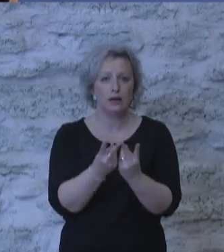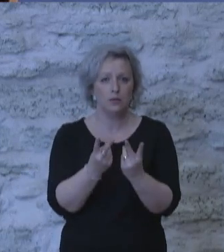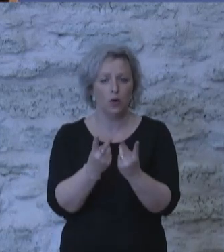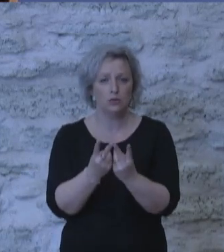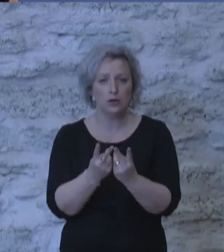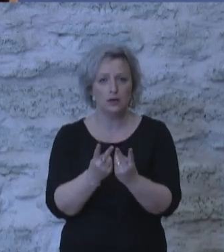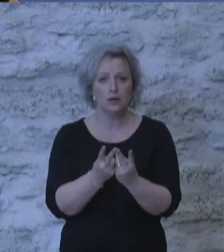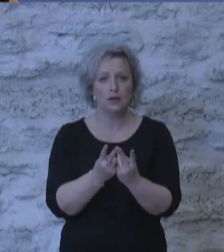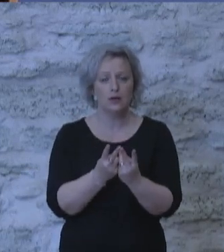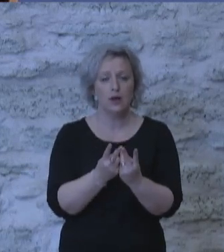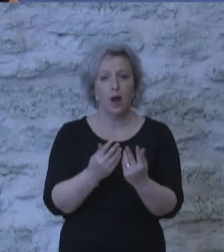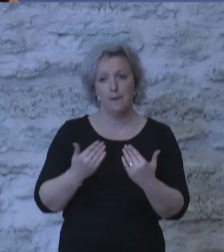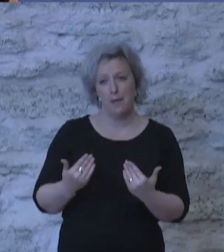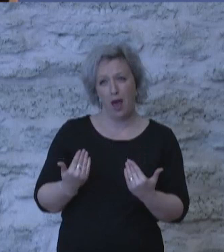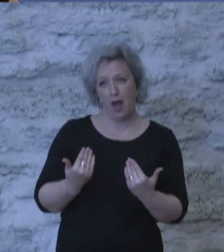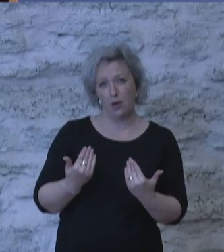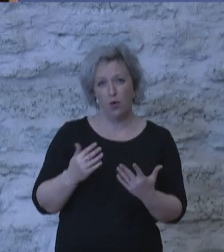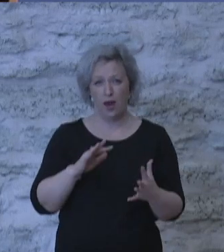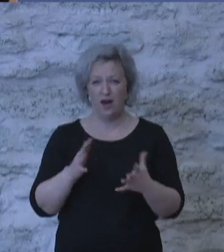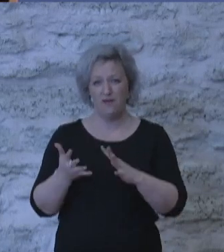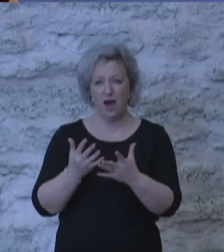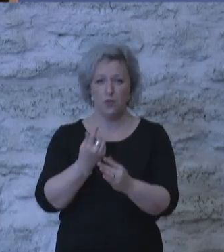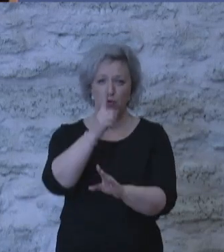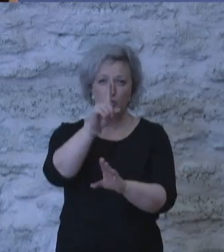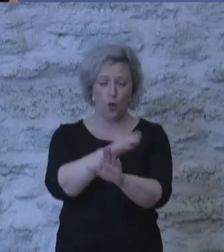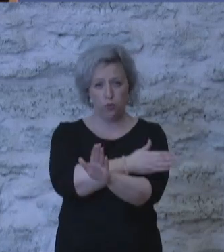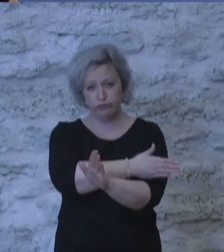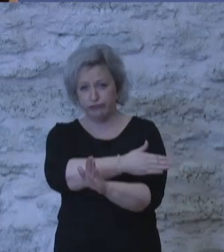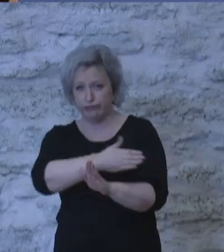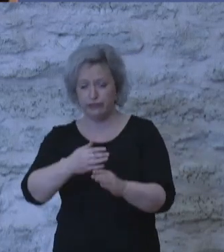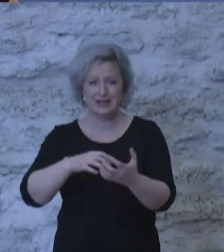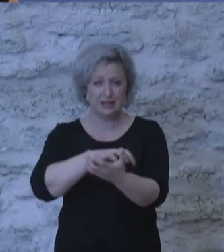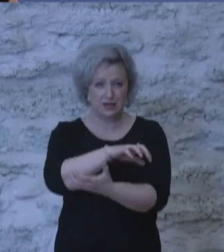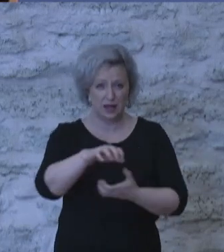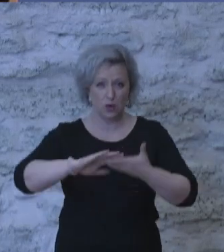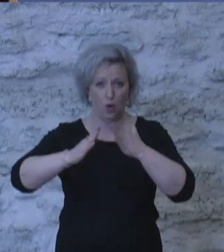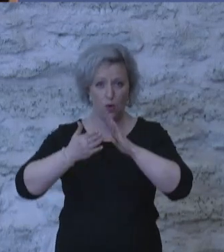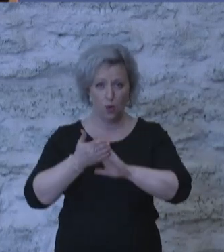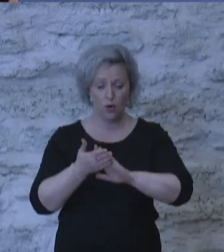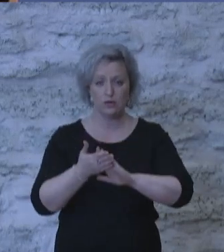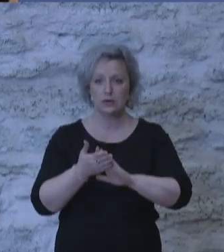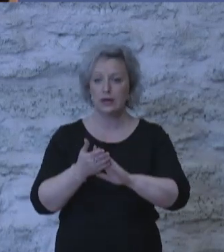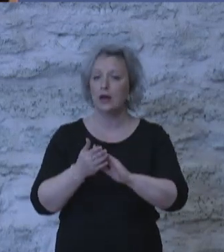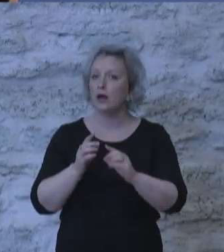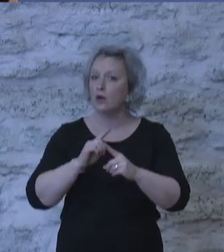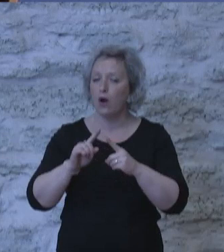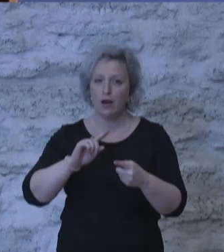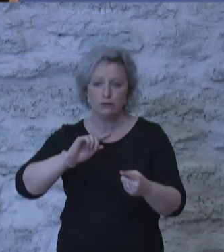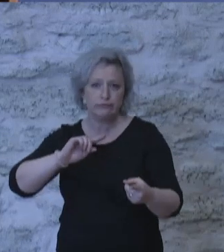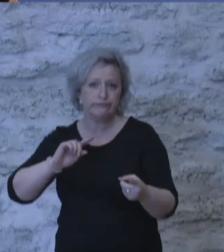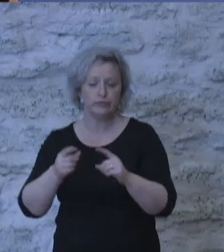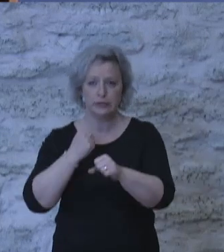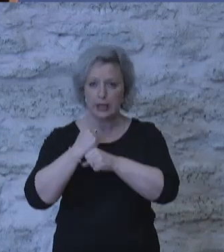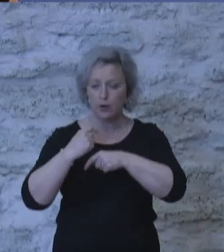praeguses enam-vähem kuu aega kestnud kriisi olukorras reageerinud väga kiiresti, väga jõuliselt ja